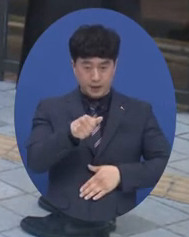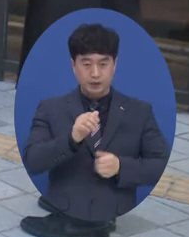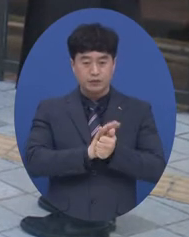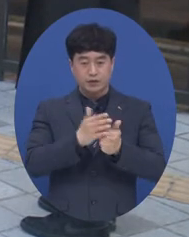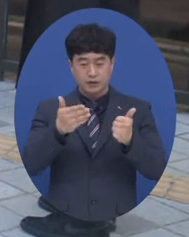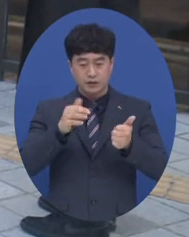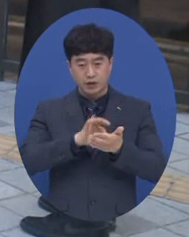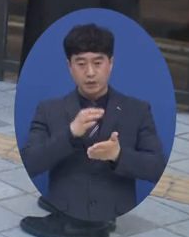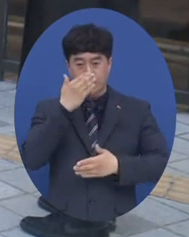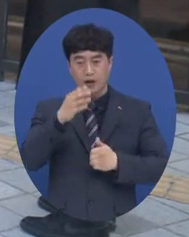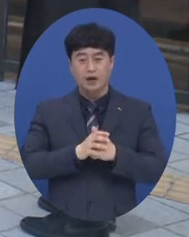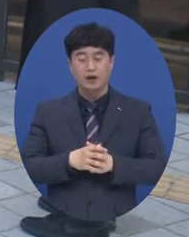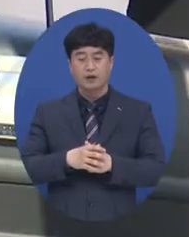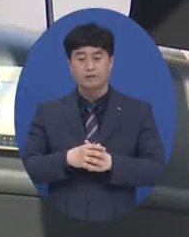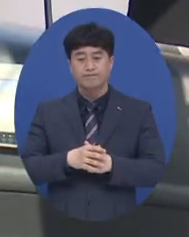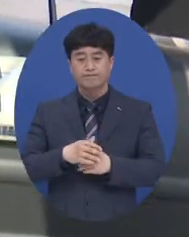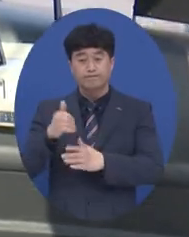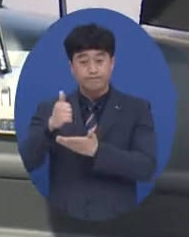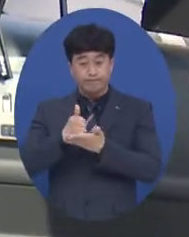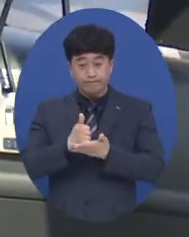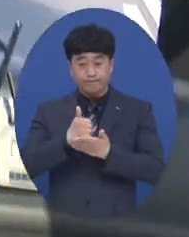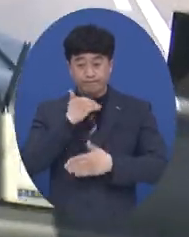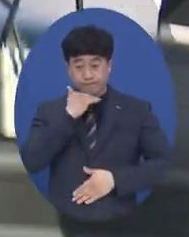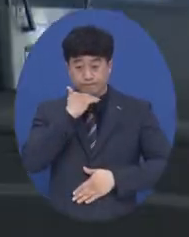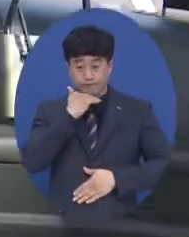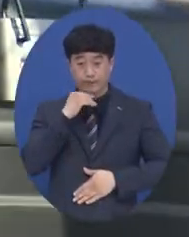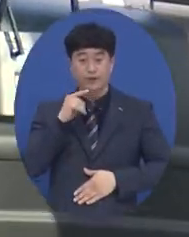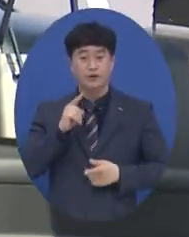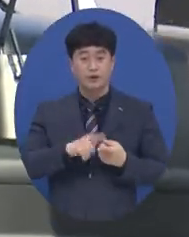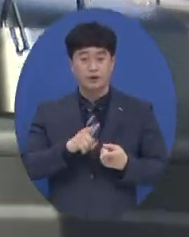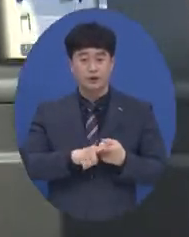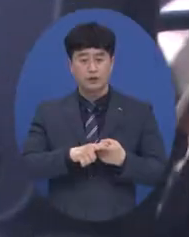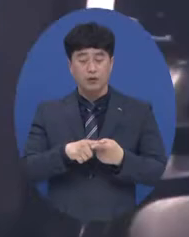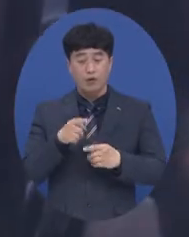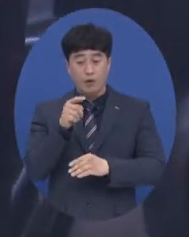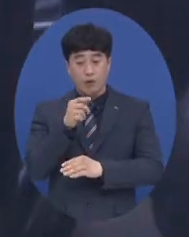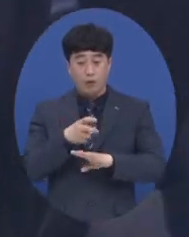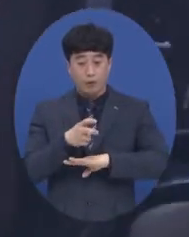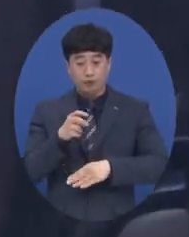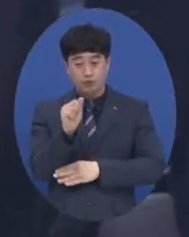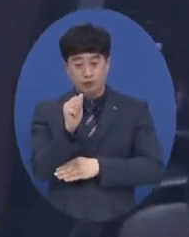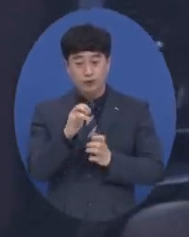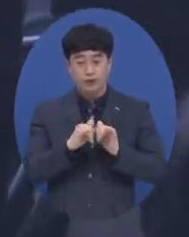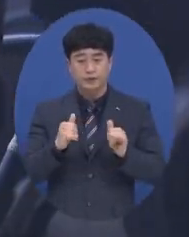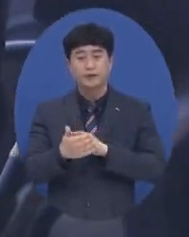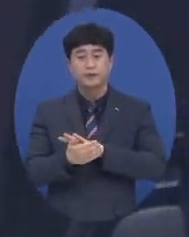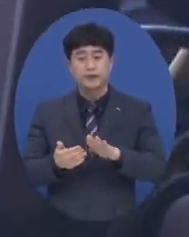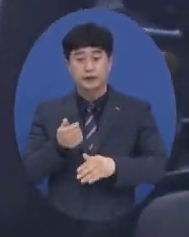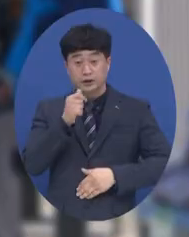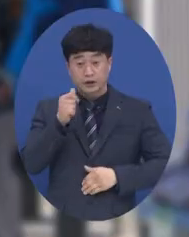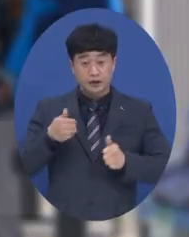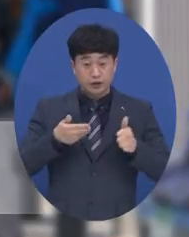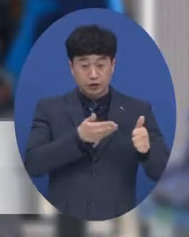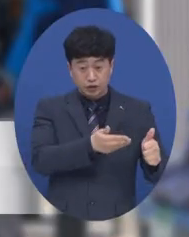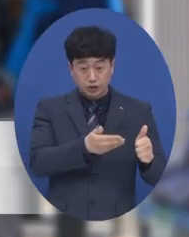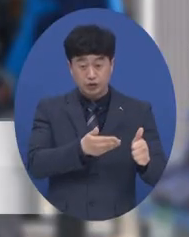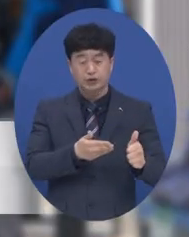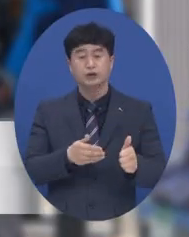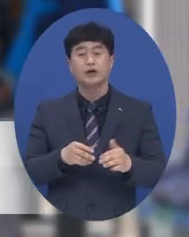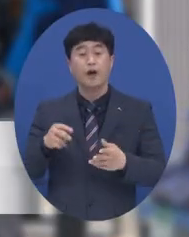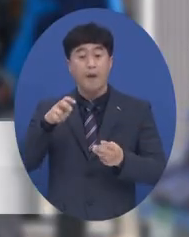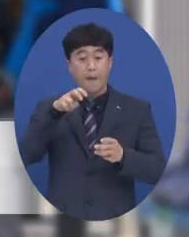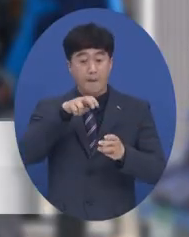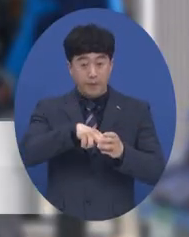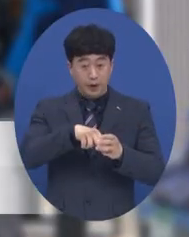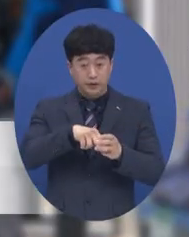승객이 정류소에서 기다리고 있다는 사실을 해당 노선 버스 운전자에게 미리 알려주는 승차 벨 써비스 버스 무정차